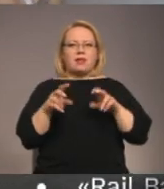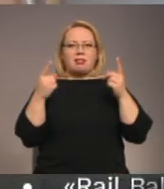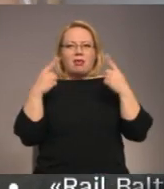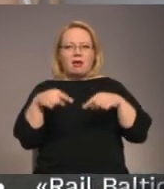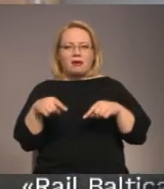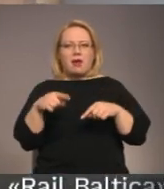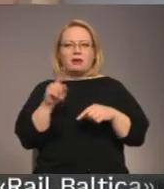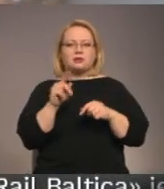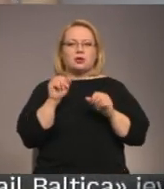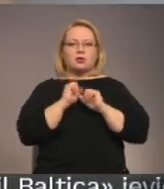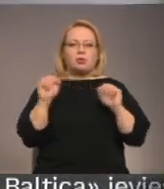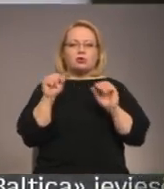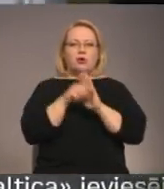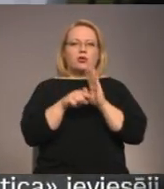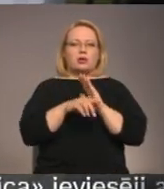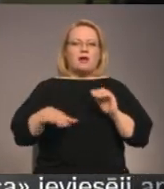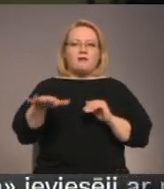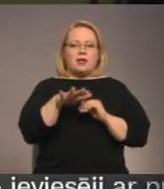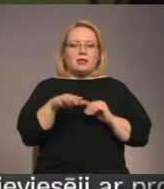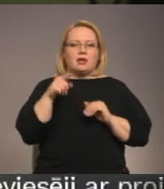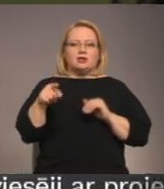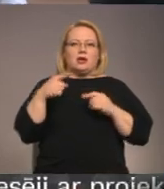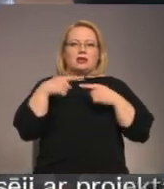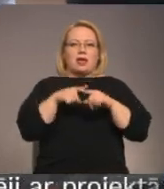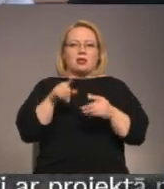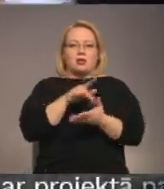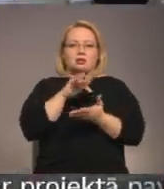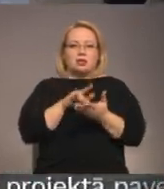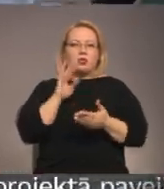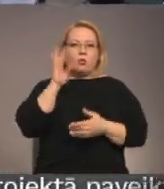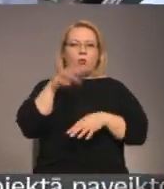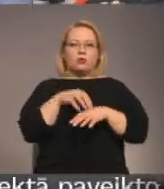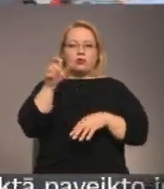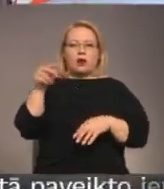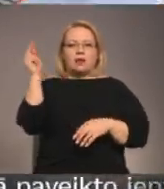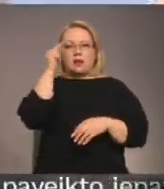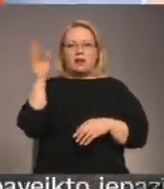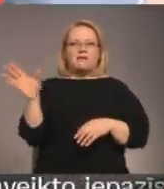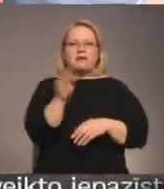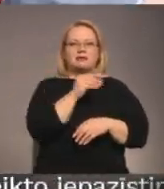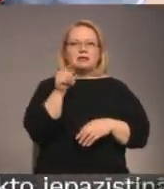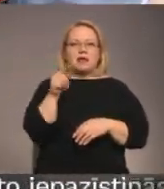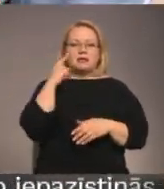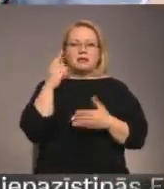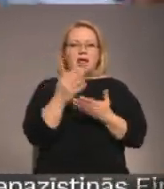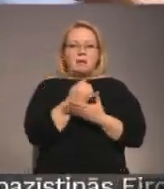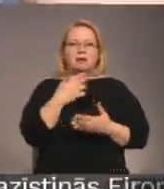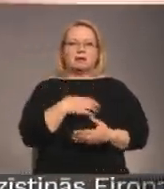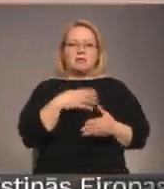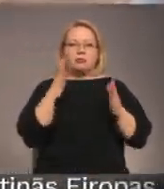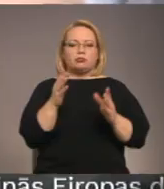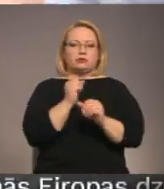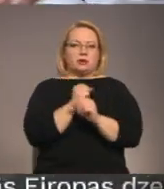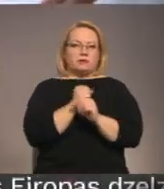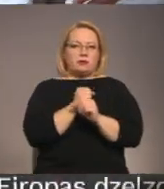kontrolēta vide. Medicīnas izglītības tehnoloģiju centrā topošie ārsti apgūst visas tās iemaņas, kas vēlāk būs nepieciešamas